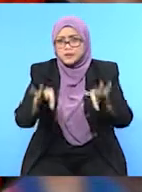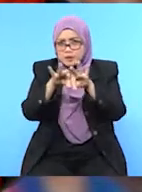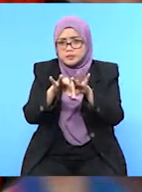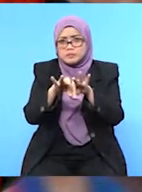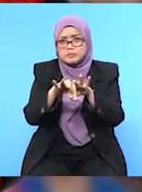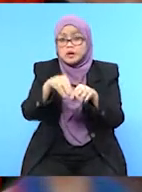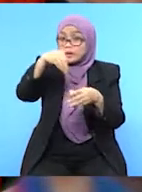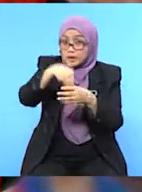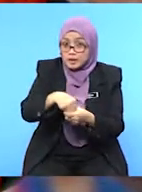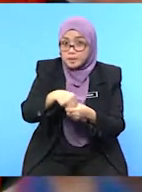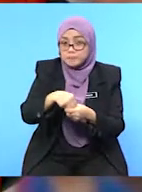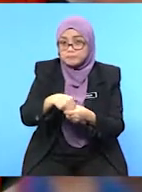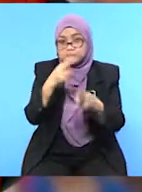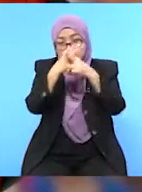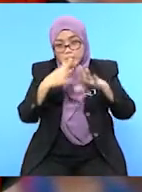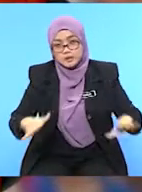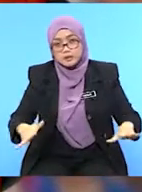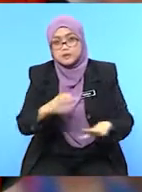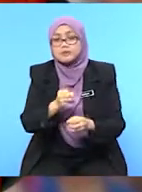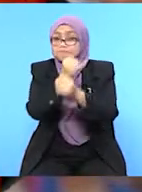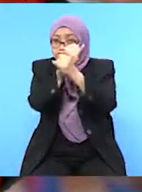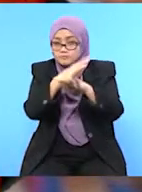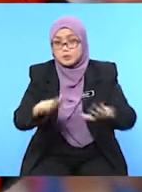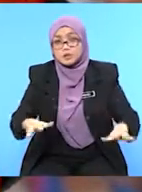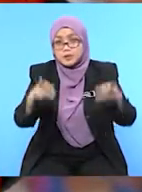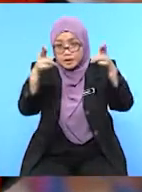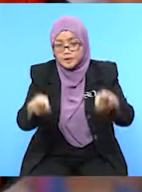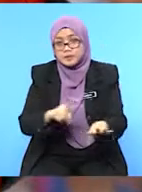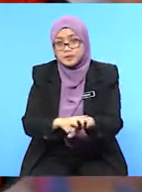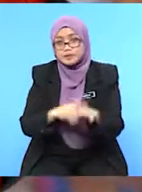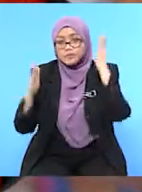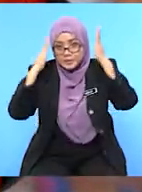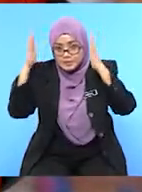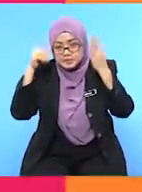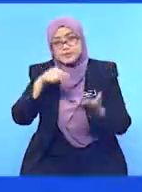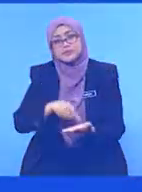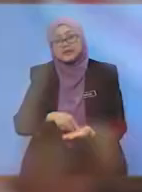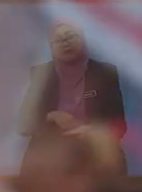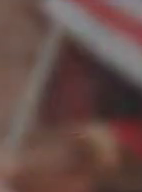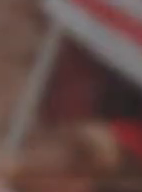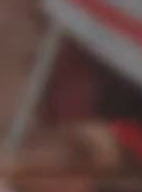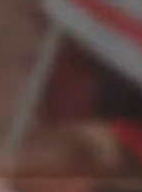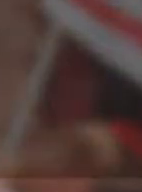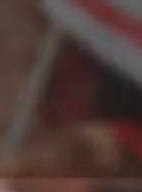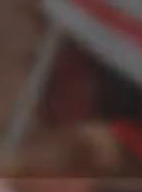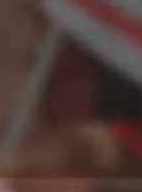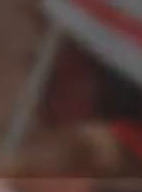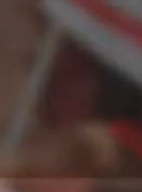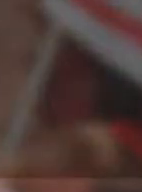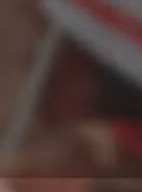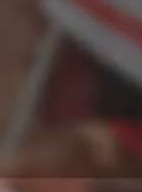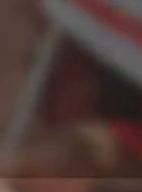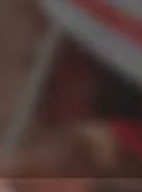dalam keharmonisan dan kesejahteraan rakyat dan di negara kita yang tercinta ini hai